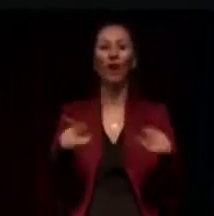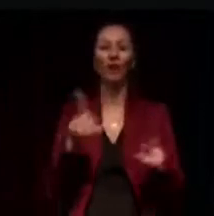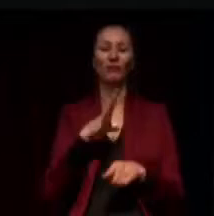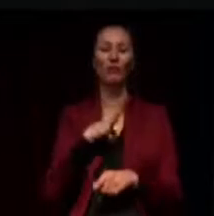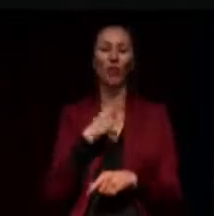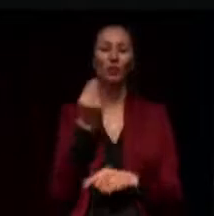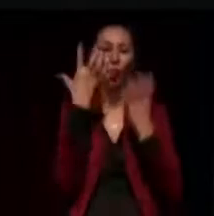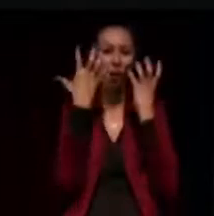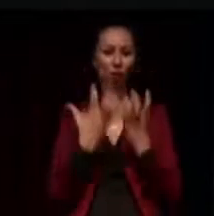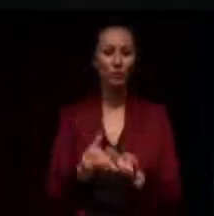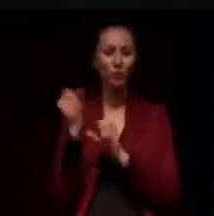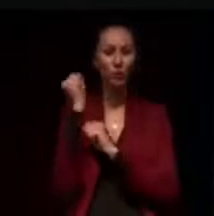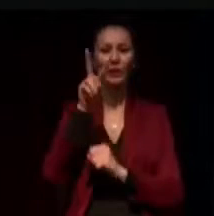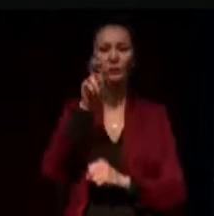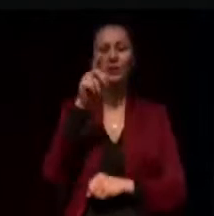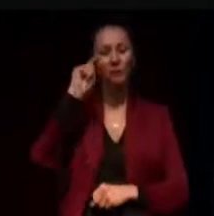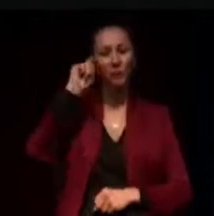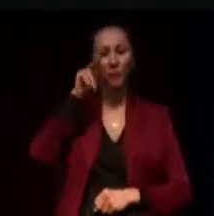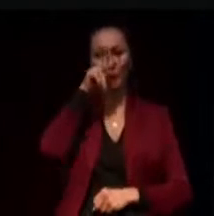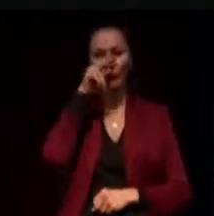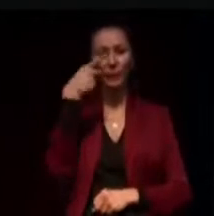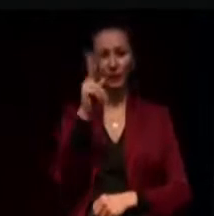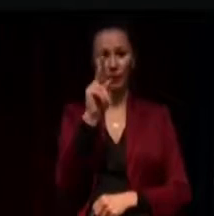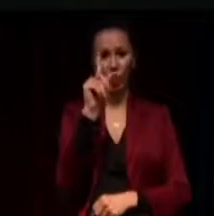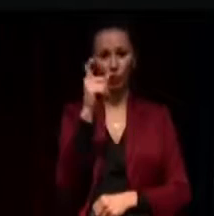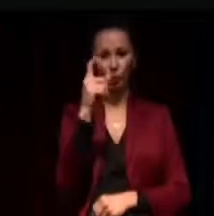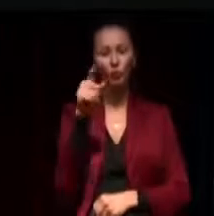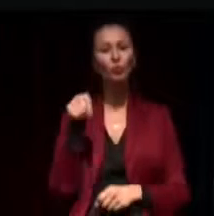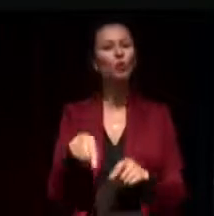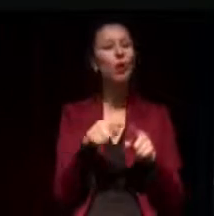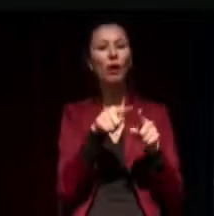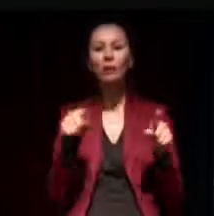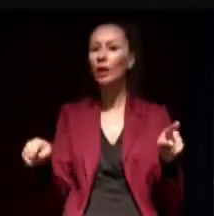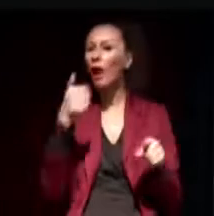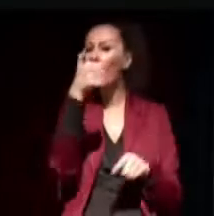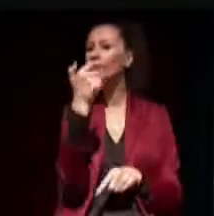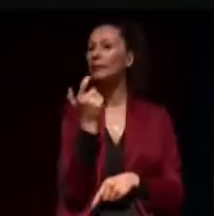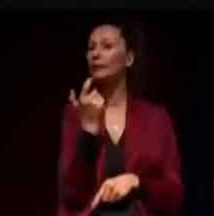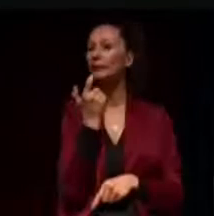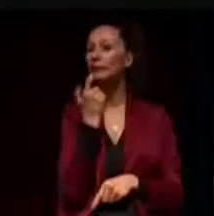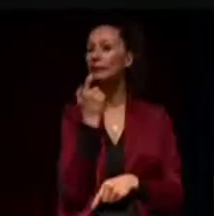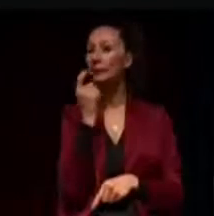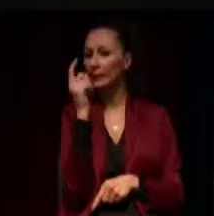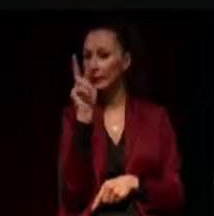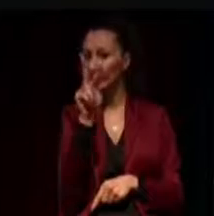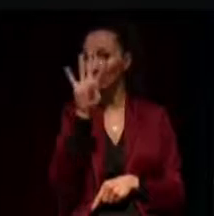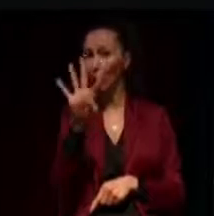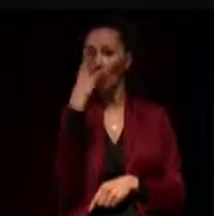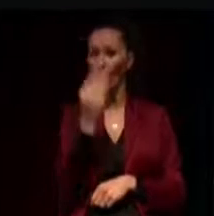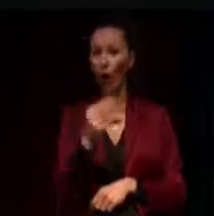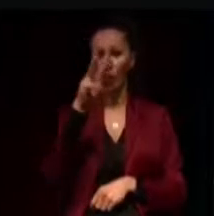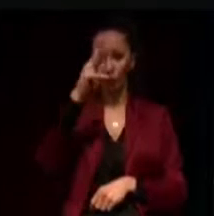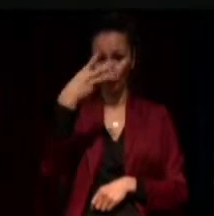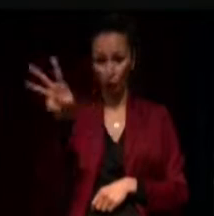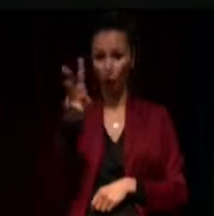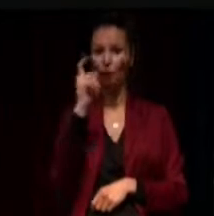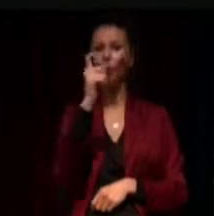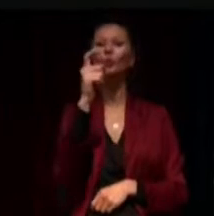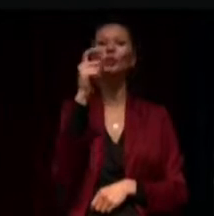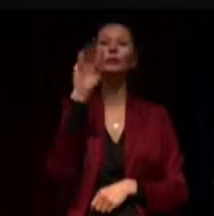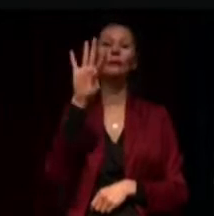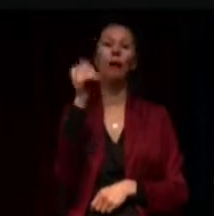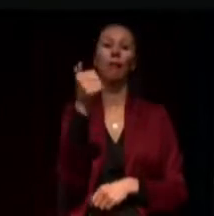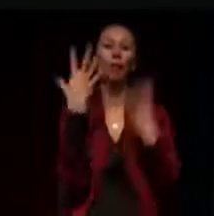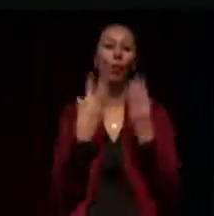getirmiştir. 28 Mart 2019 bugüne kadar 6.24 olan euro